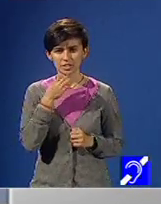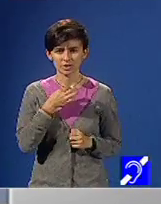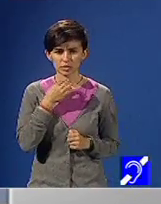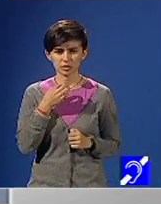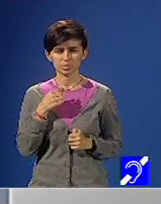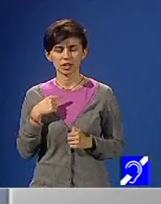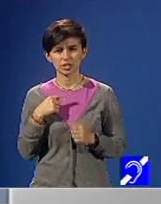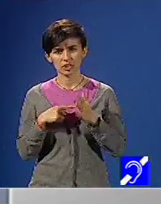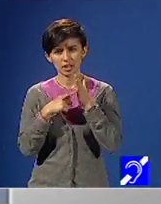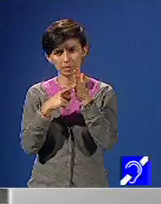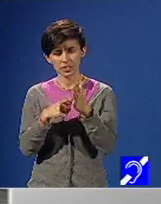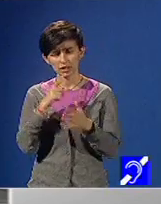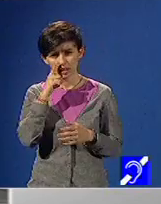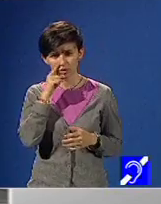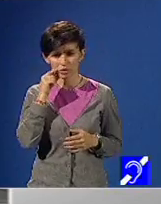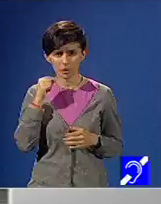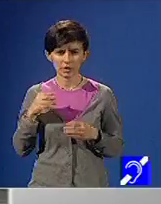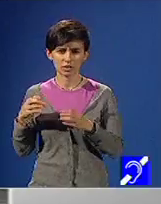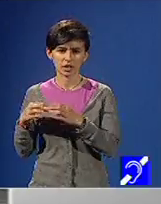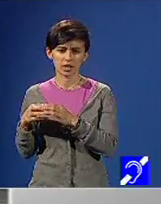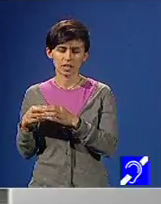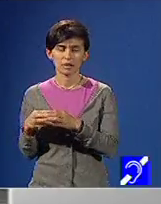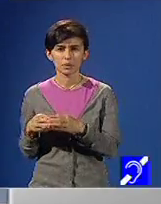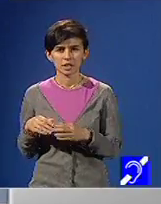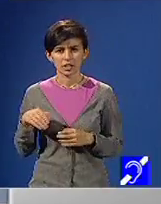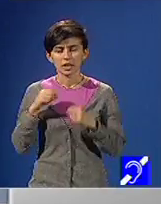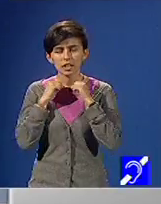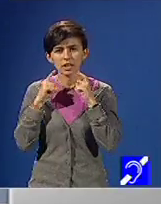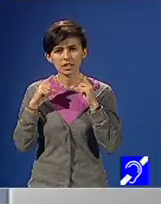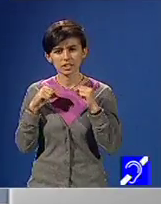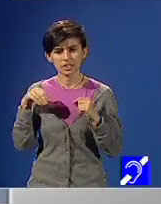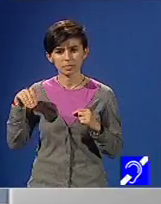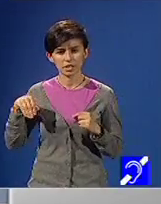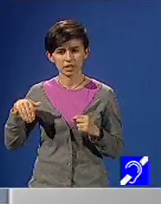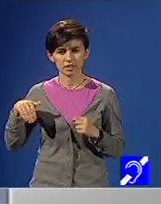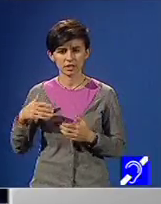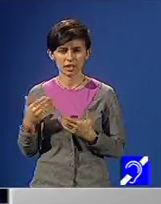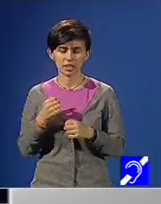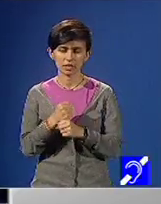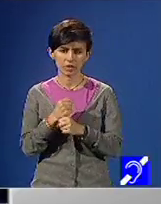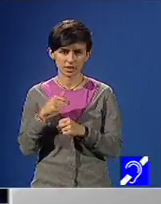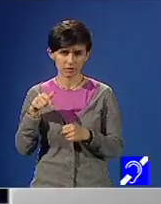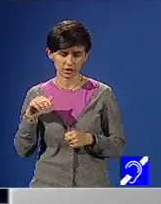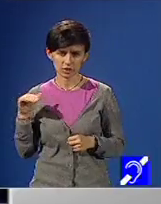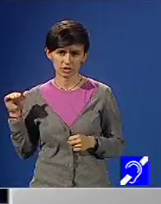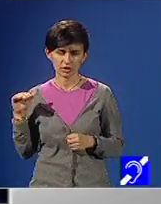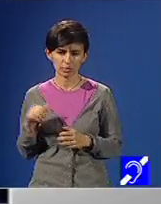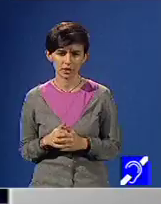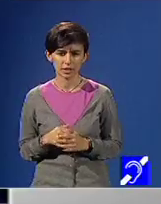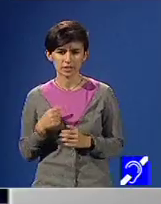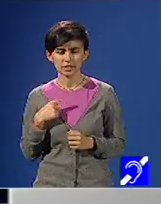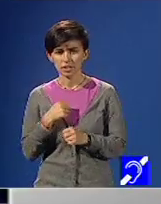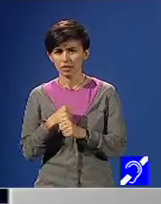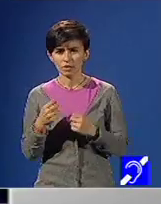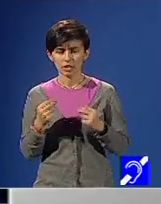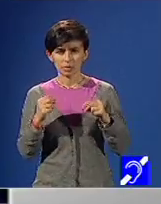reprezentantul oamenilor, echipei de la Maltese care lucrează cu acești copii. Noi am văzut în imagini, în plasmă, sunt foarte multe